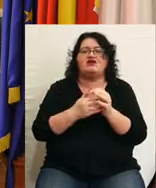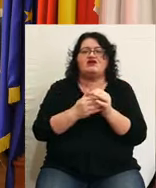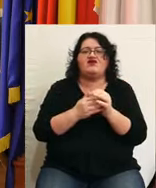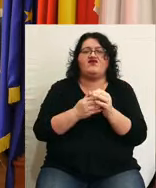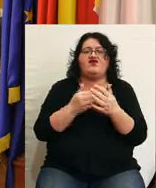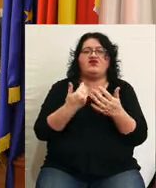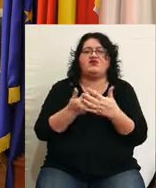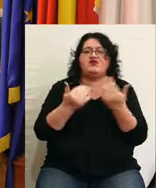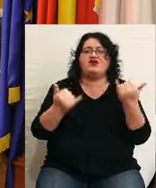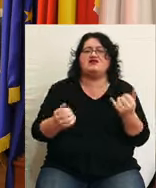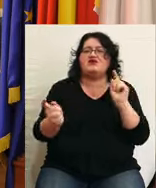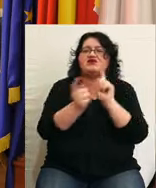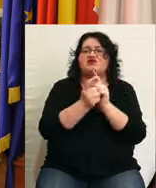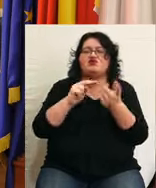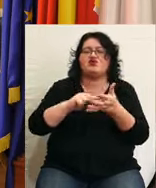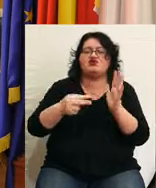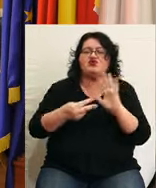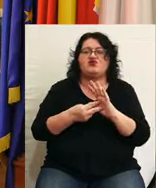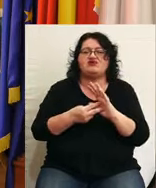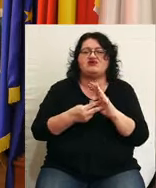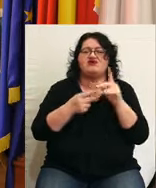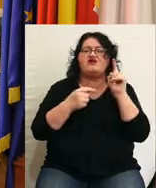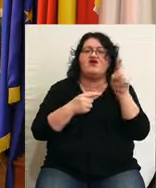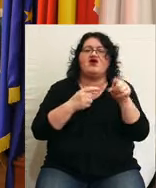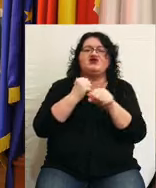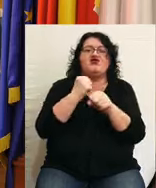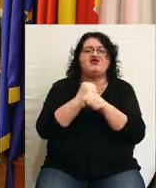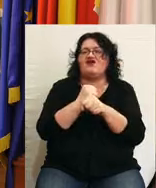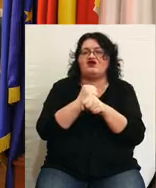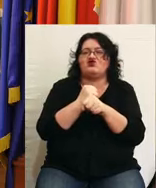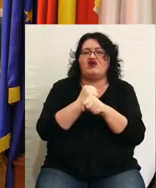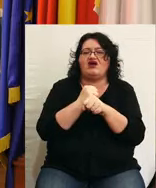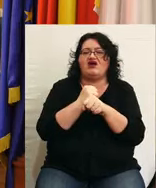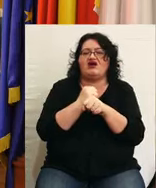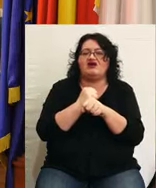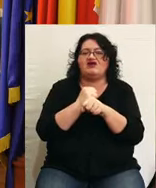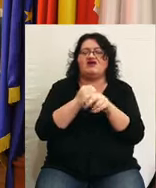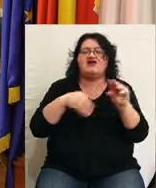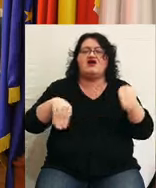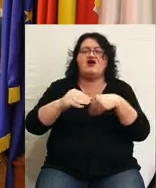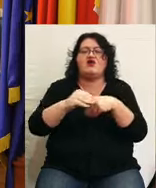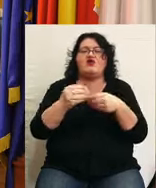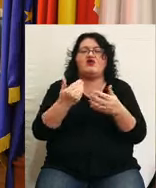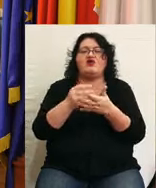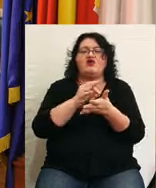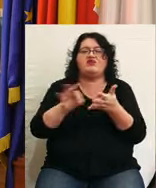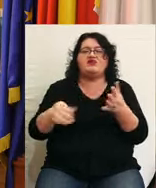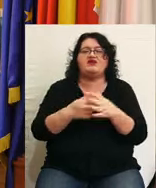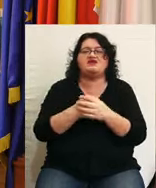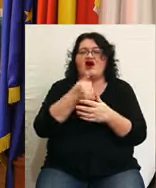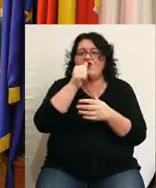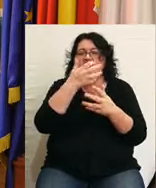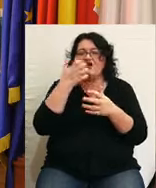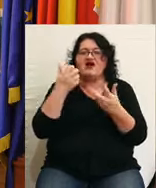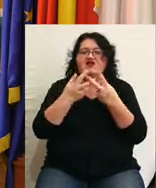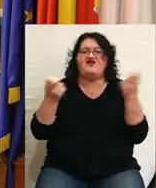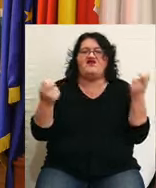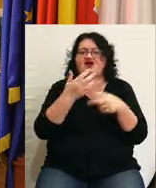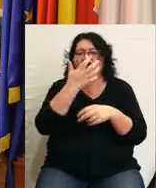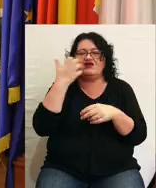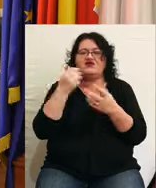termen scurt. Dumneavoastră, efectiv, ce ați face în locul lor acum că rămân fără căldură, fără apă caldă? Pentru că ați